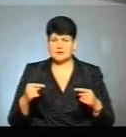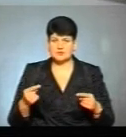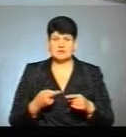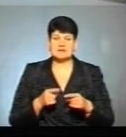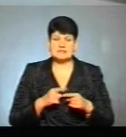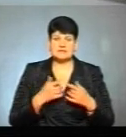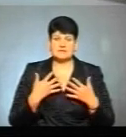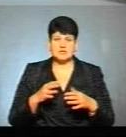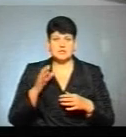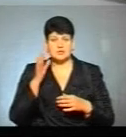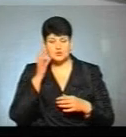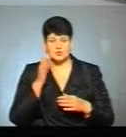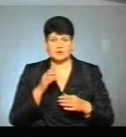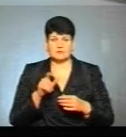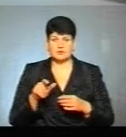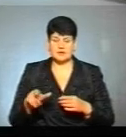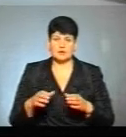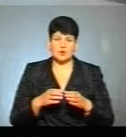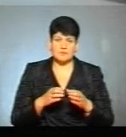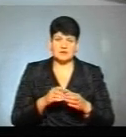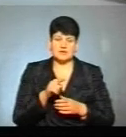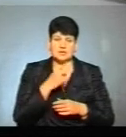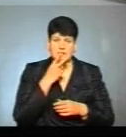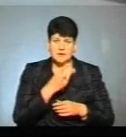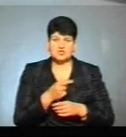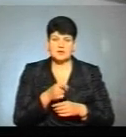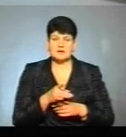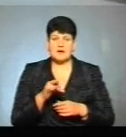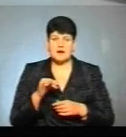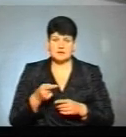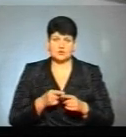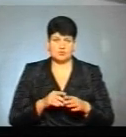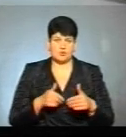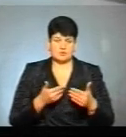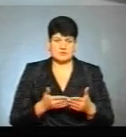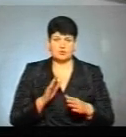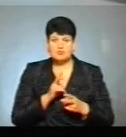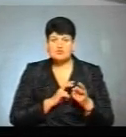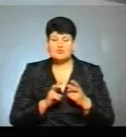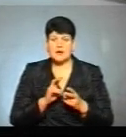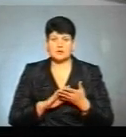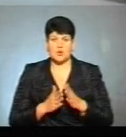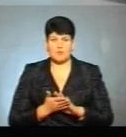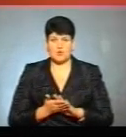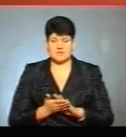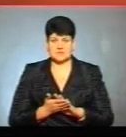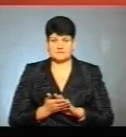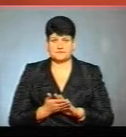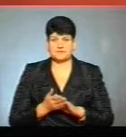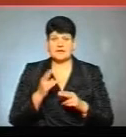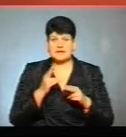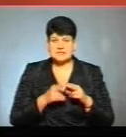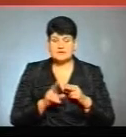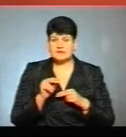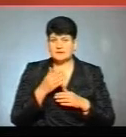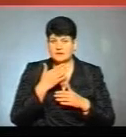вже слухаємо реакцію від громад, їхнє бачення, їхню реакцію на дану пропозицію. І будемо шукати компроміс. Тобто кінцевої дати